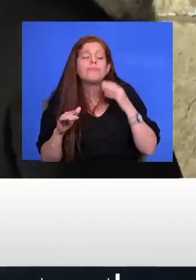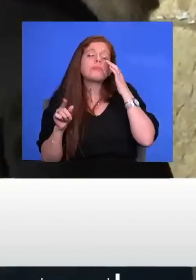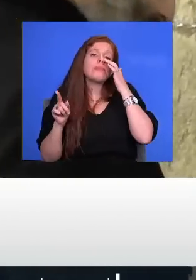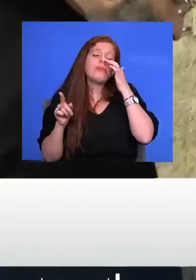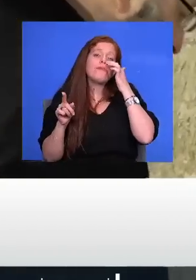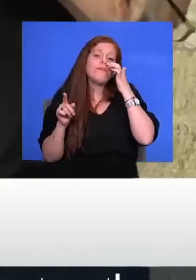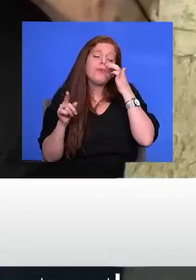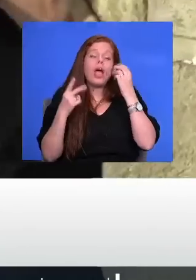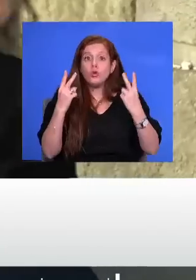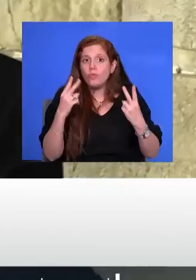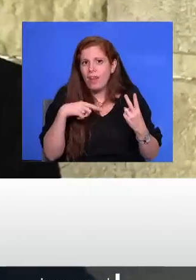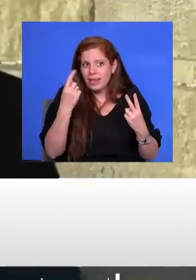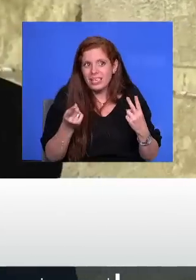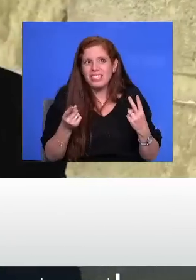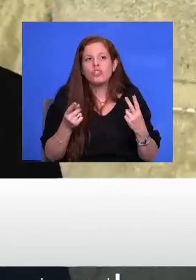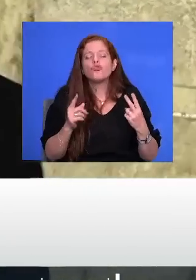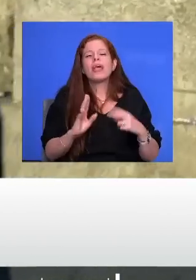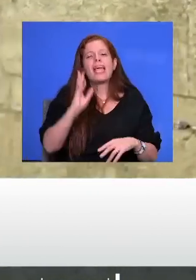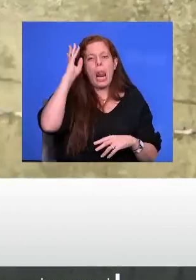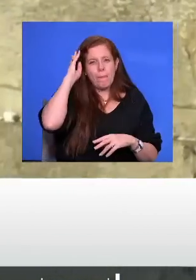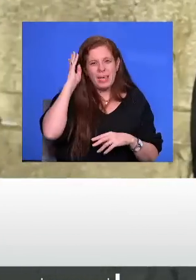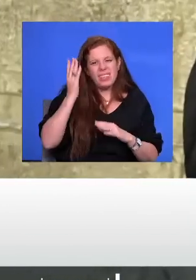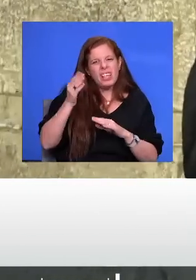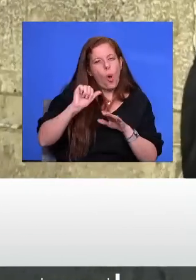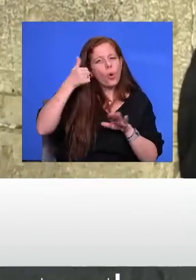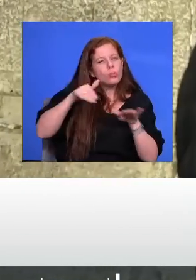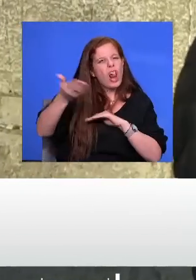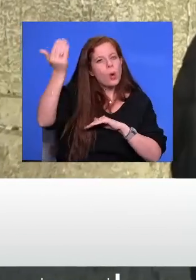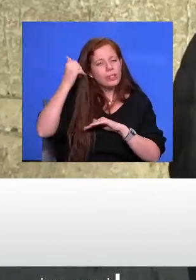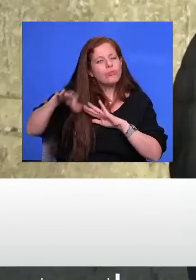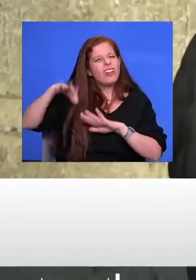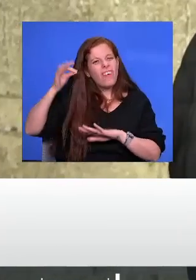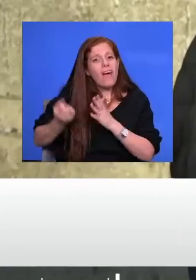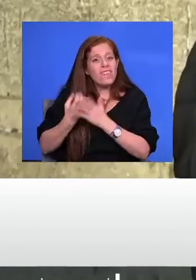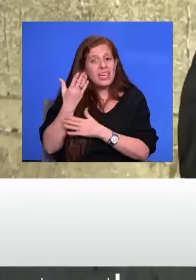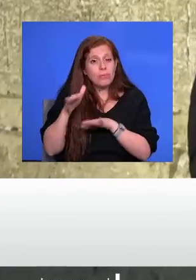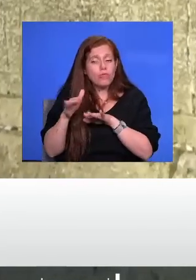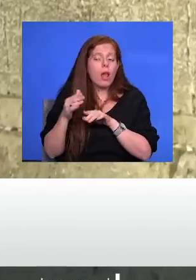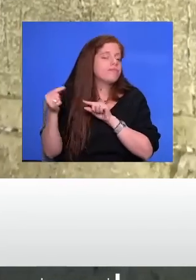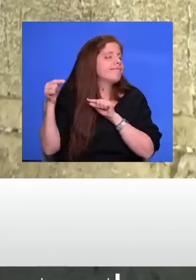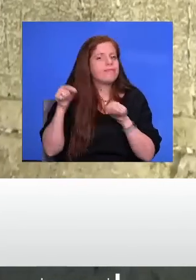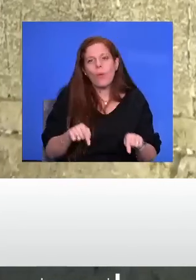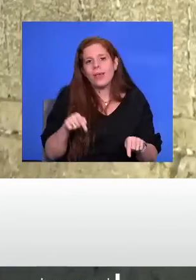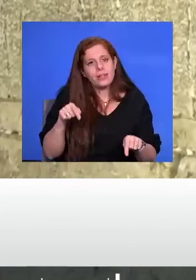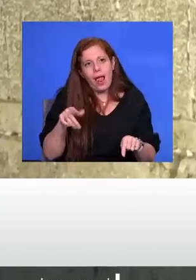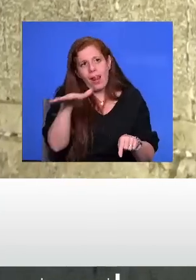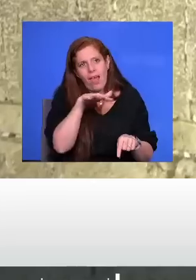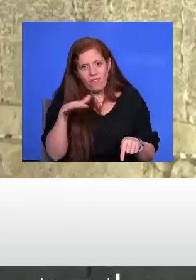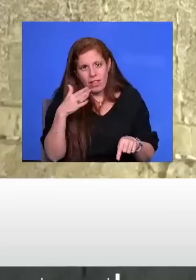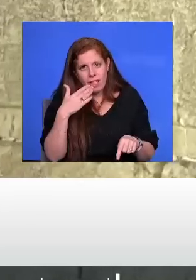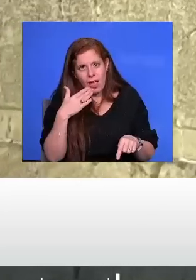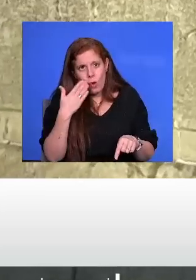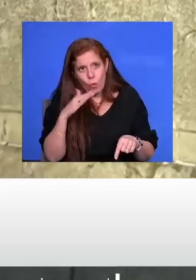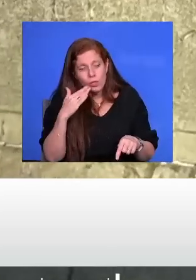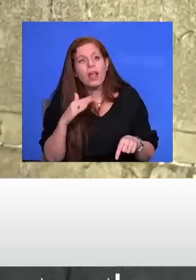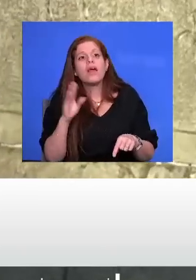הקודם יאיר לפיד, שנבחר והקים ממשלה, לא הגיע כאן לרחבת הכותל המערבי, אז נתניהו הערב